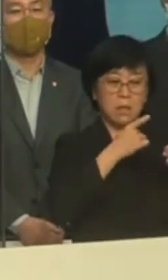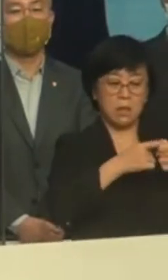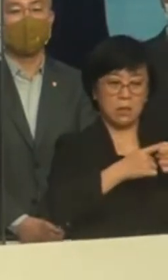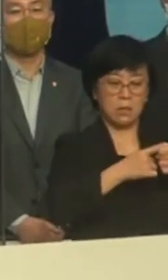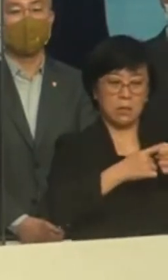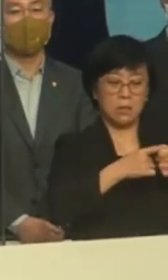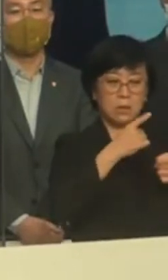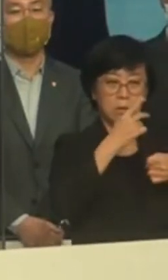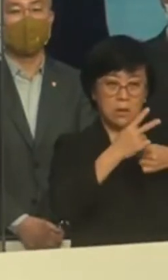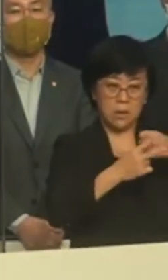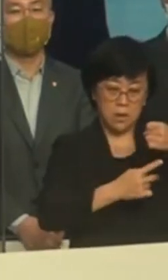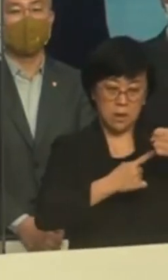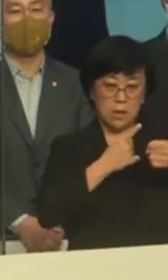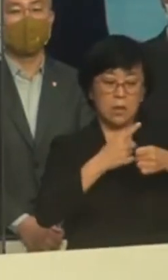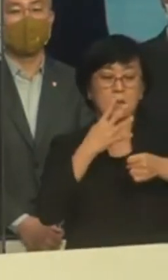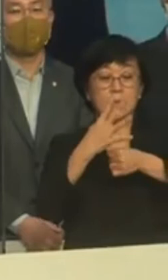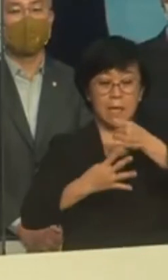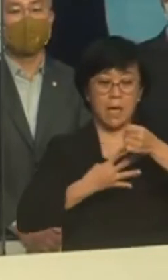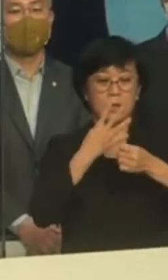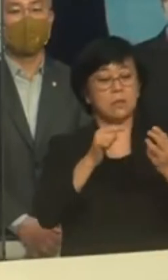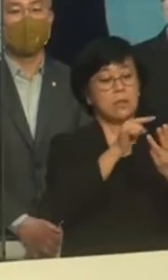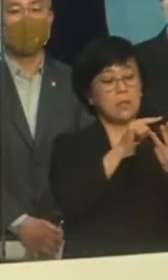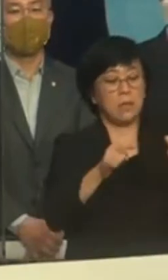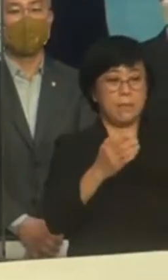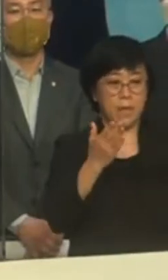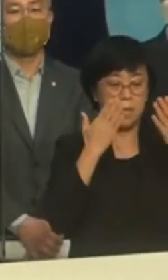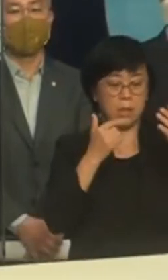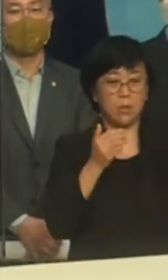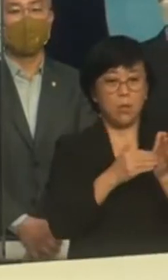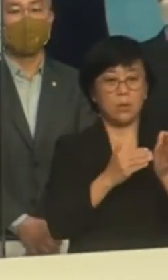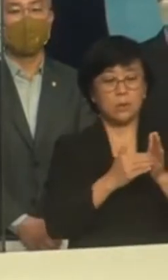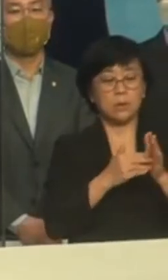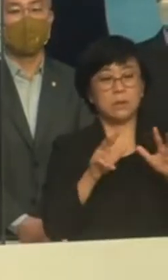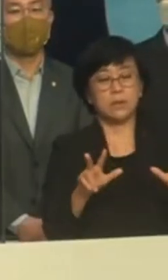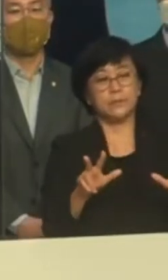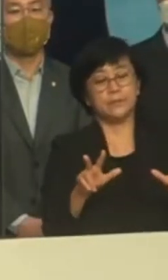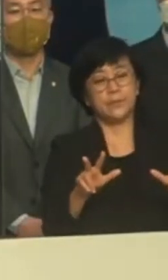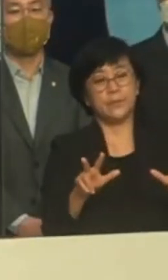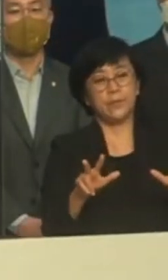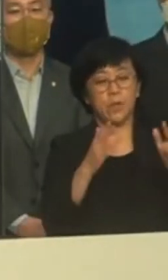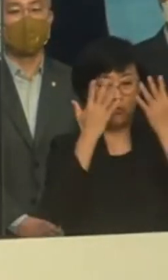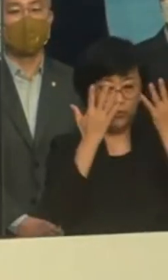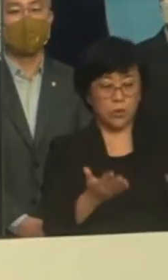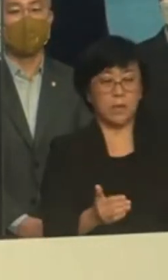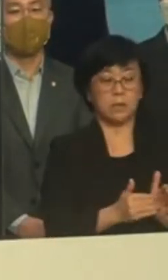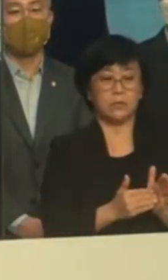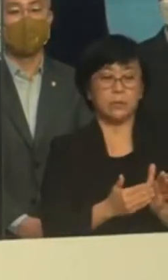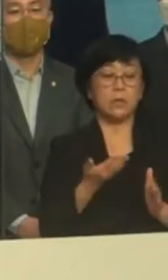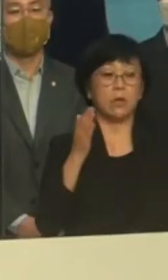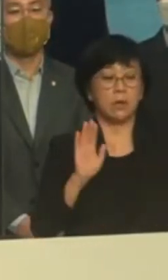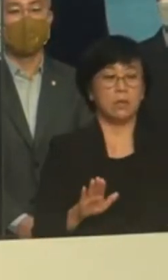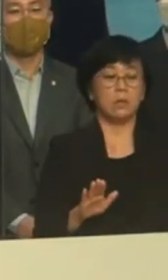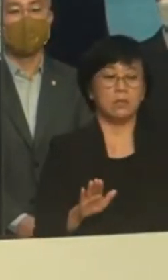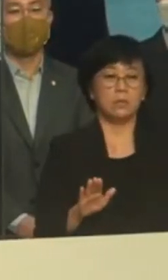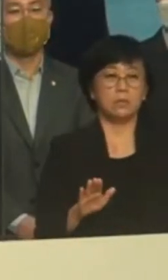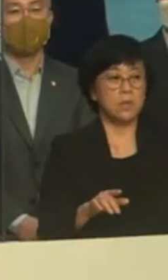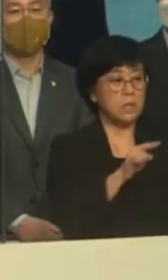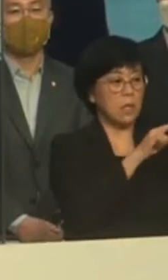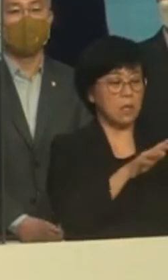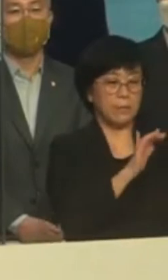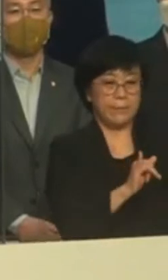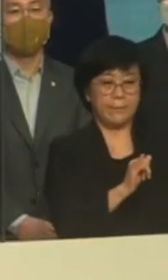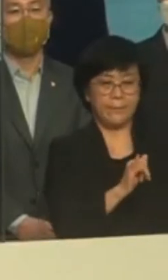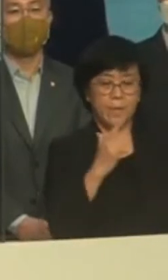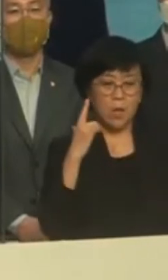의원은 징역 4년을 살고 현재 출소한 상태입니다. 그러나 이분들은